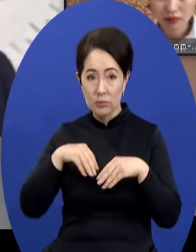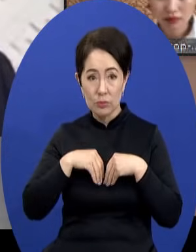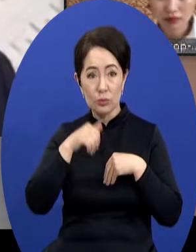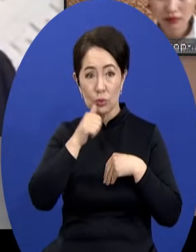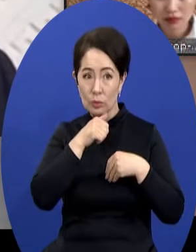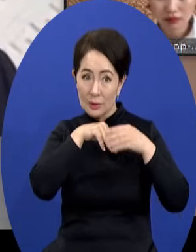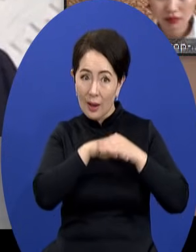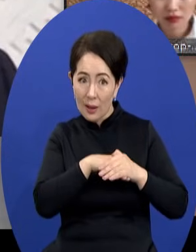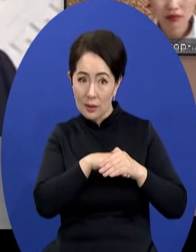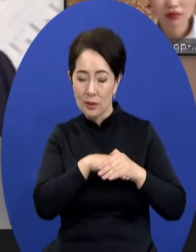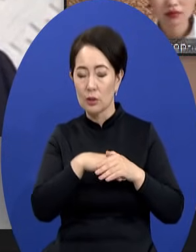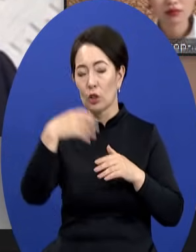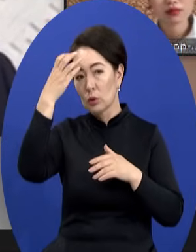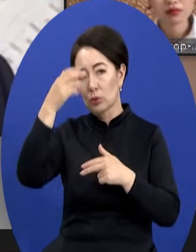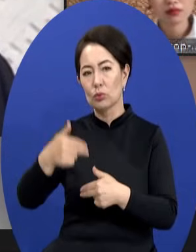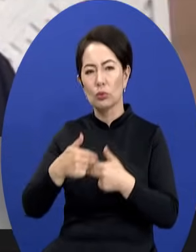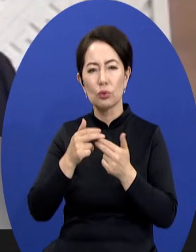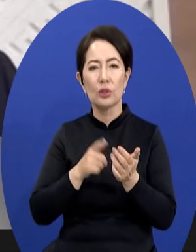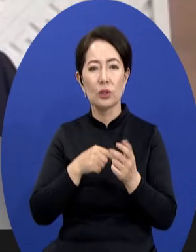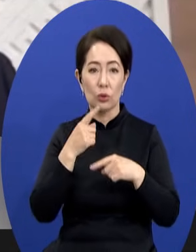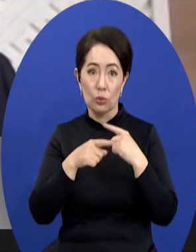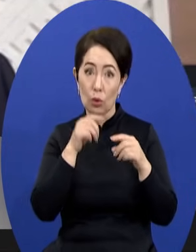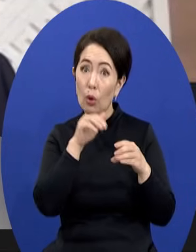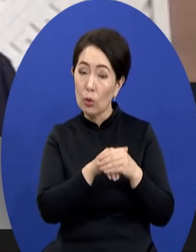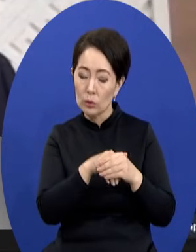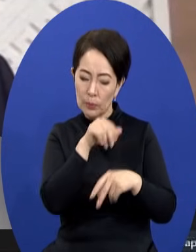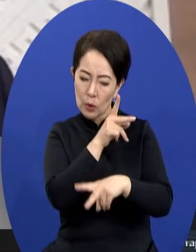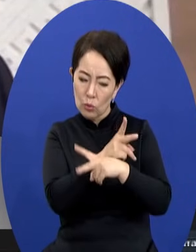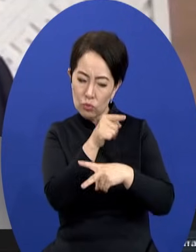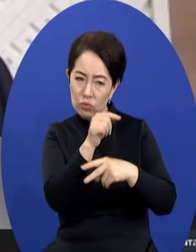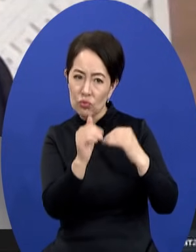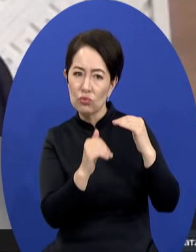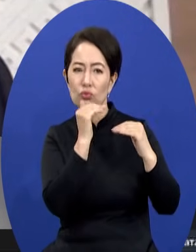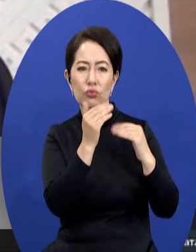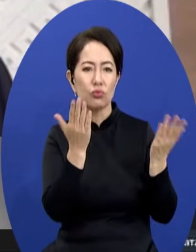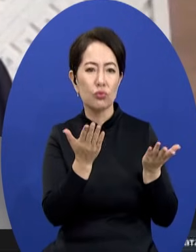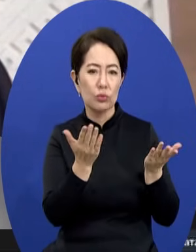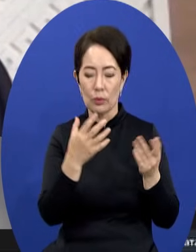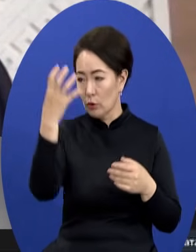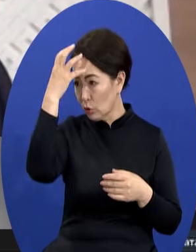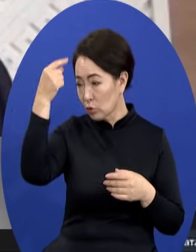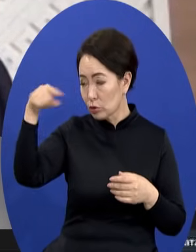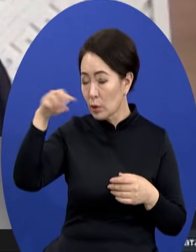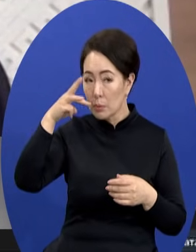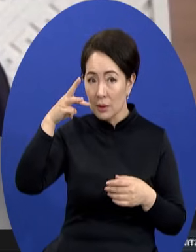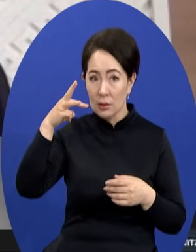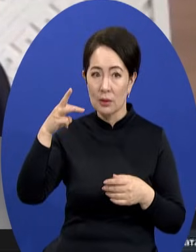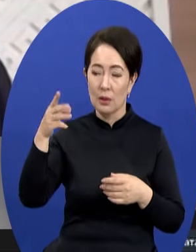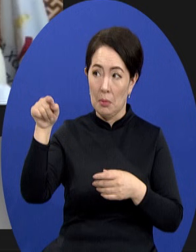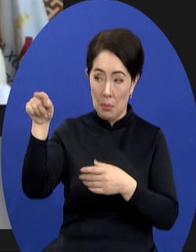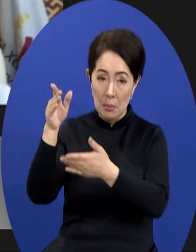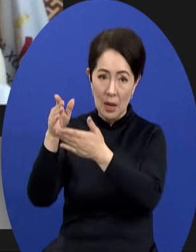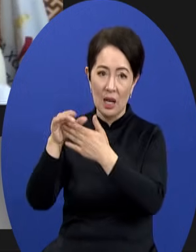төрийн оролцоо шаардлагатайг илүү тодтгож байгаа. Энэ хуулийн давуу тал нь цаашдаа төрд байгаа мэдээллийг иргэдээс шаардахгүй